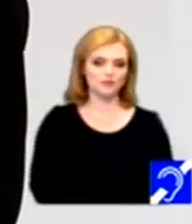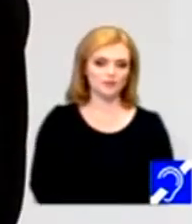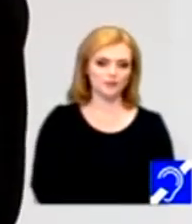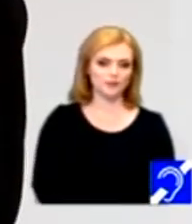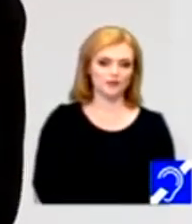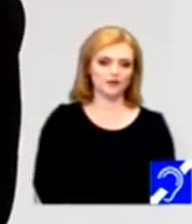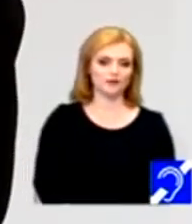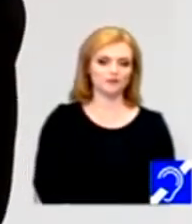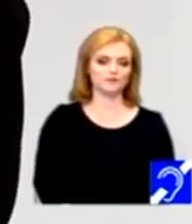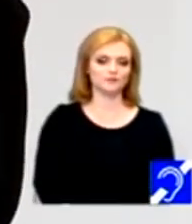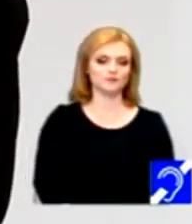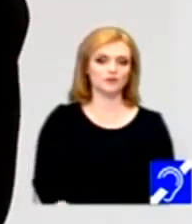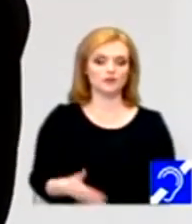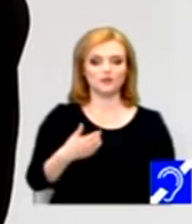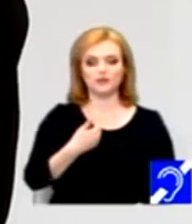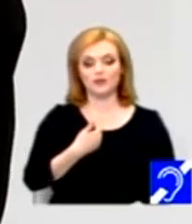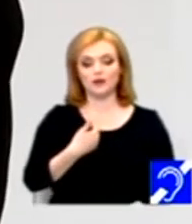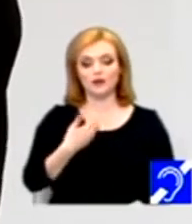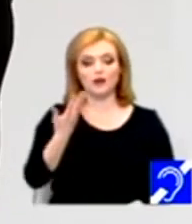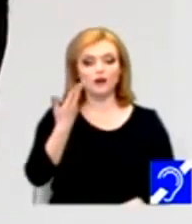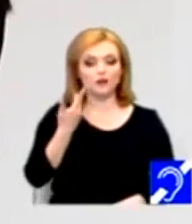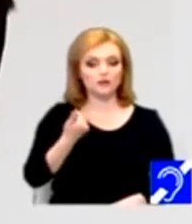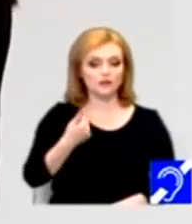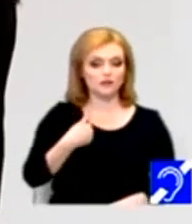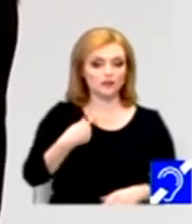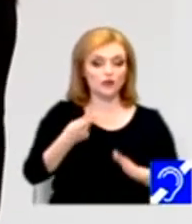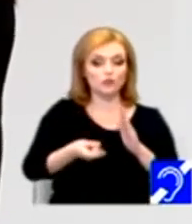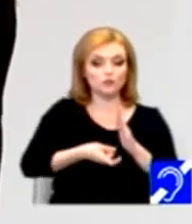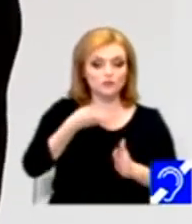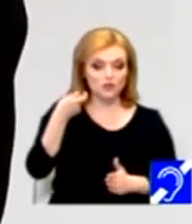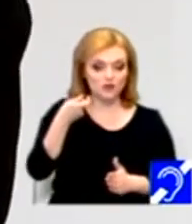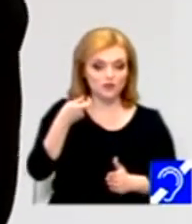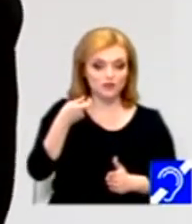de emoții din start, din momentul în care am aflat că